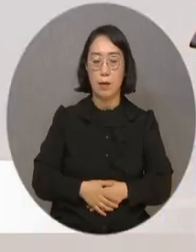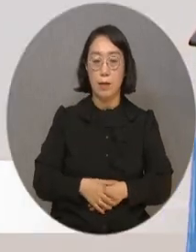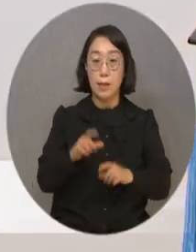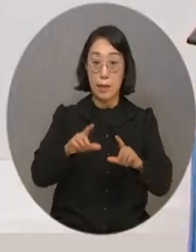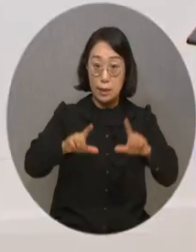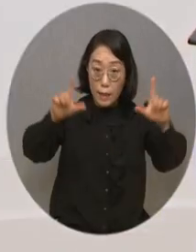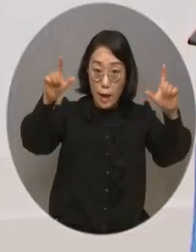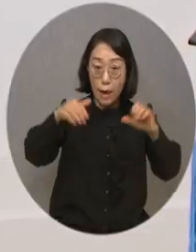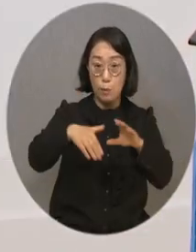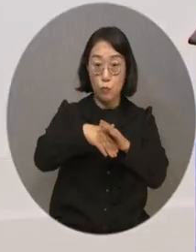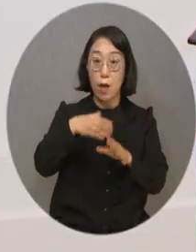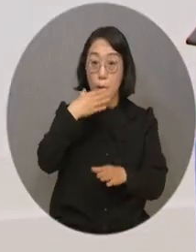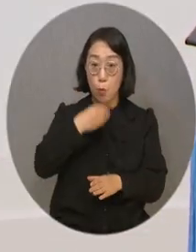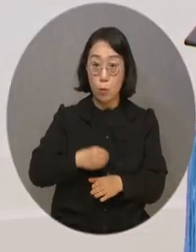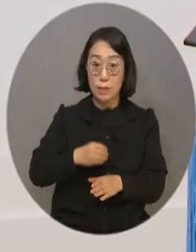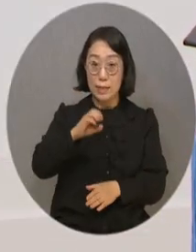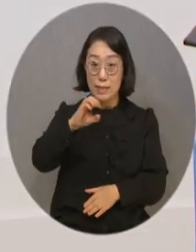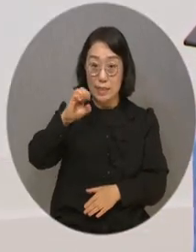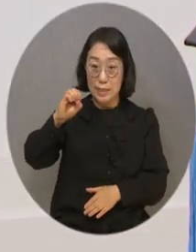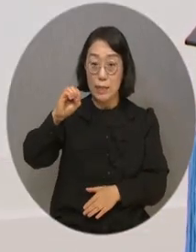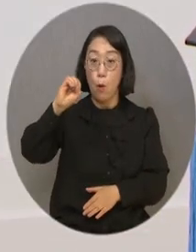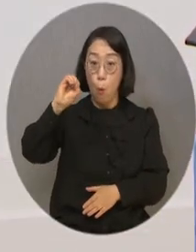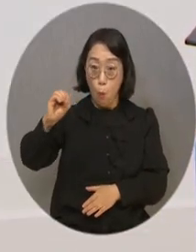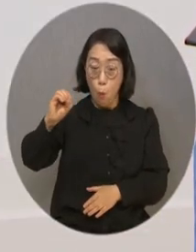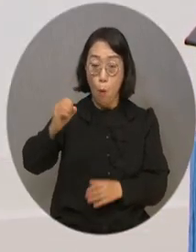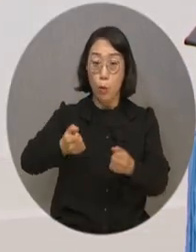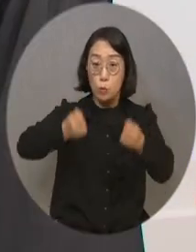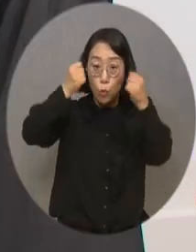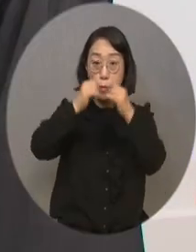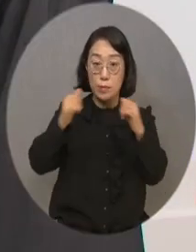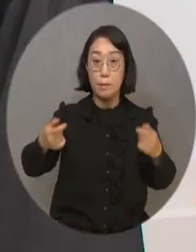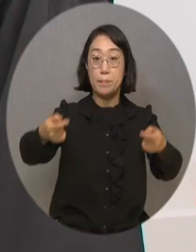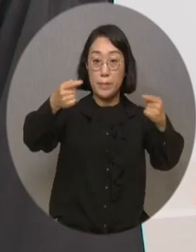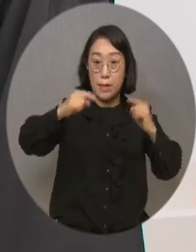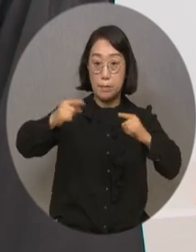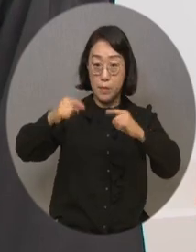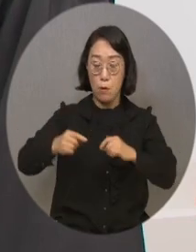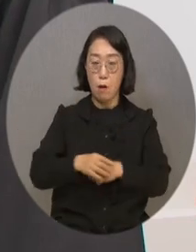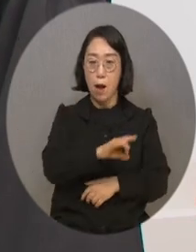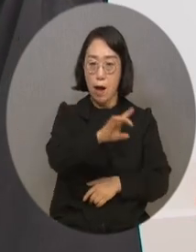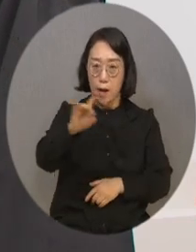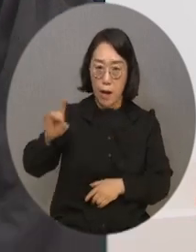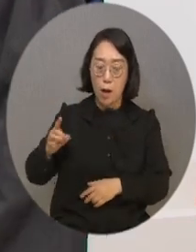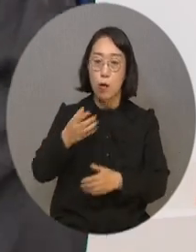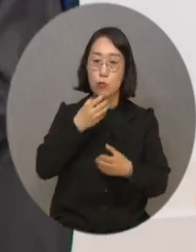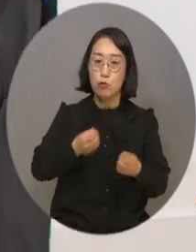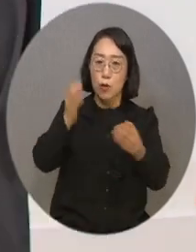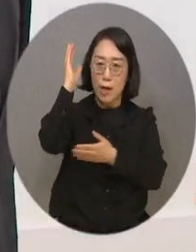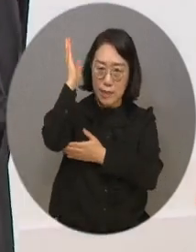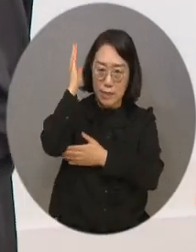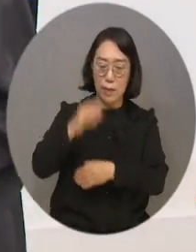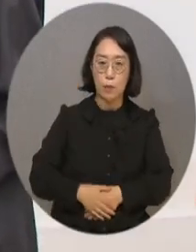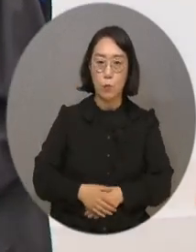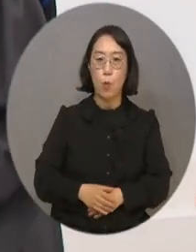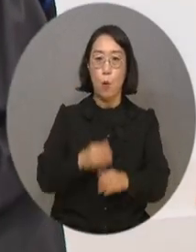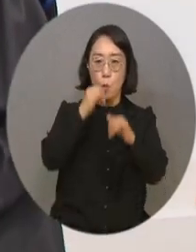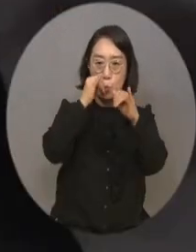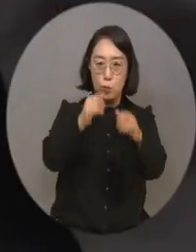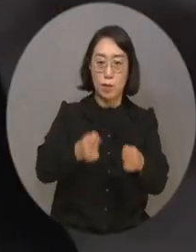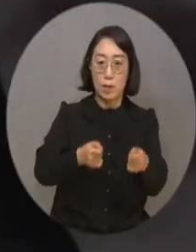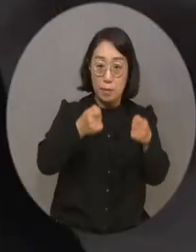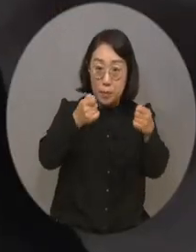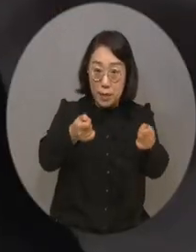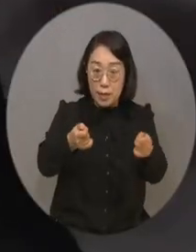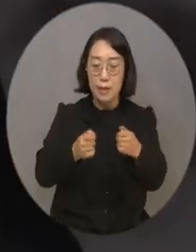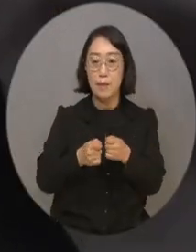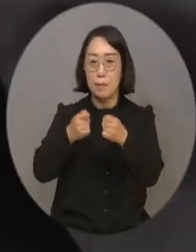행사에서는 문화복지 CEO 과정 수강생들이 참석한 가운데 각 인사들의 축사를 비롯한 각종 표창장과